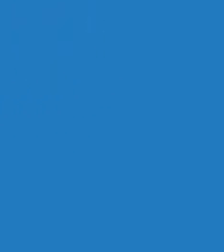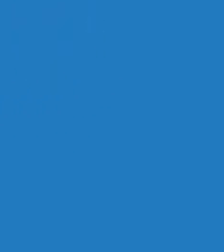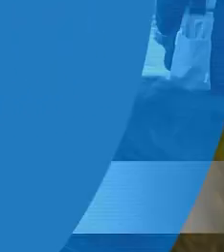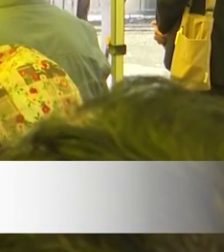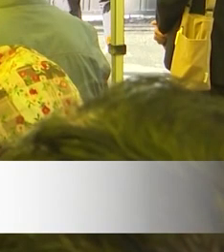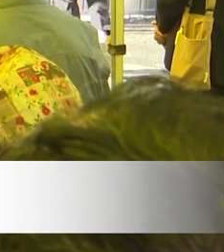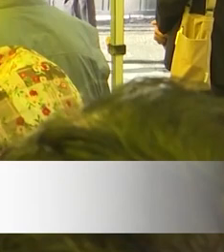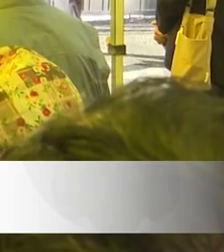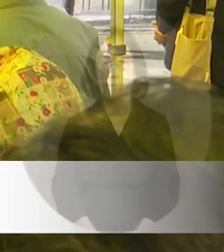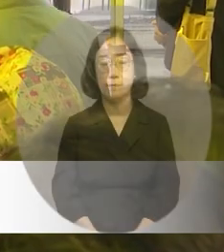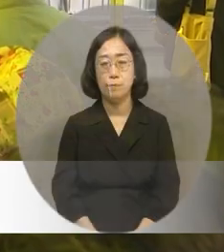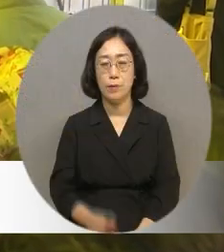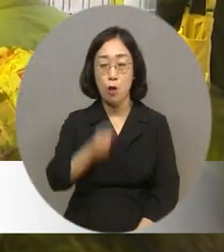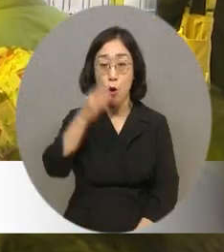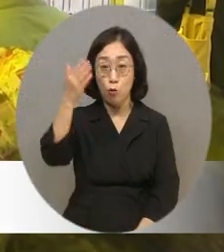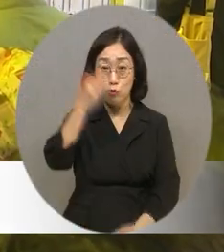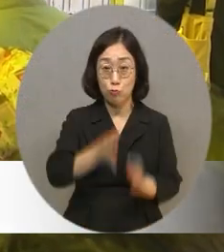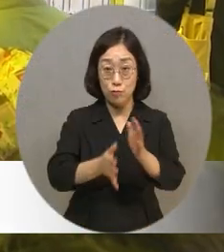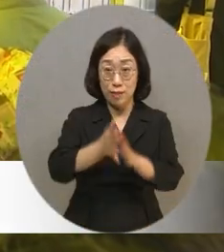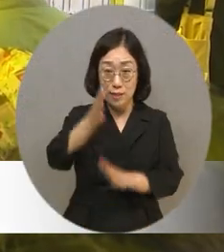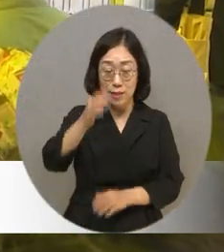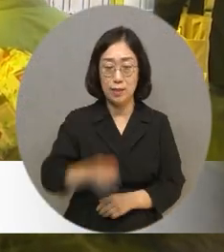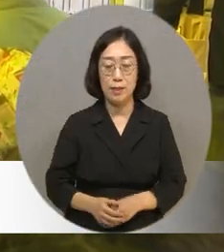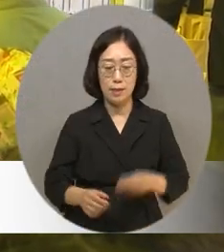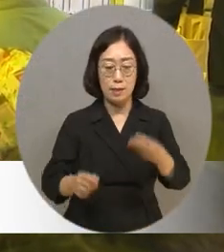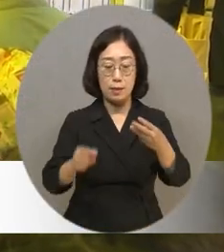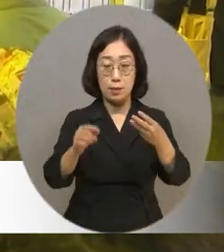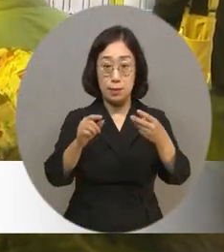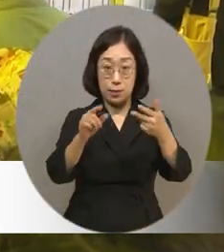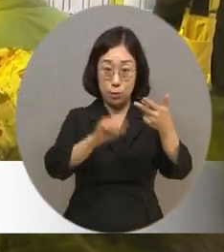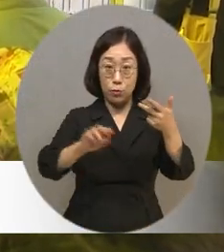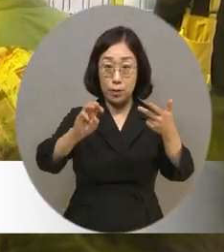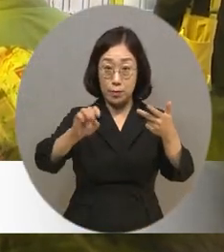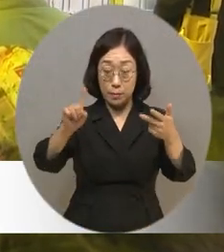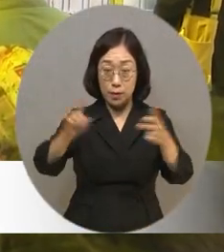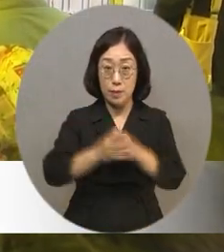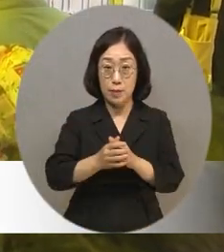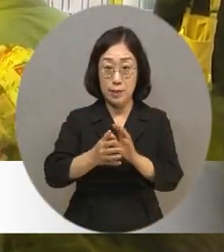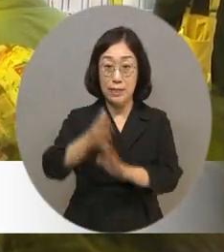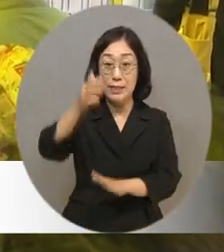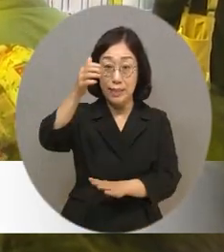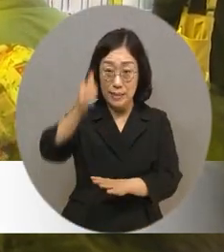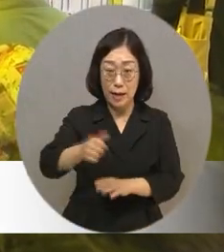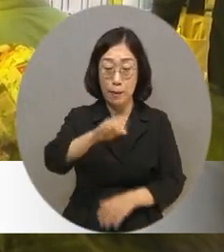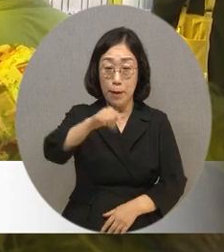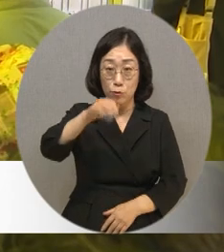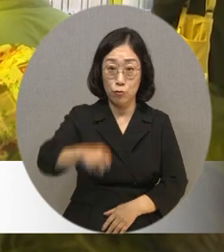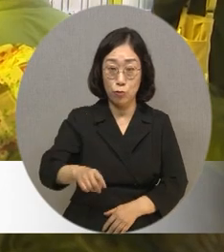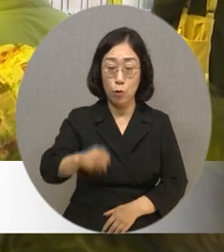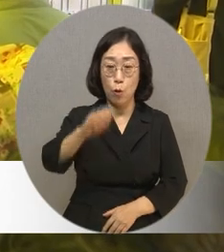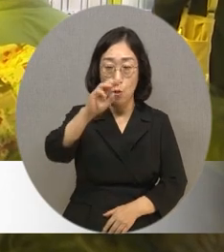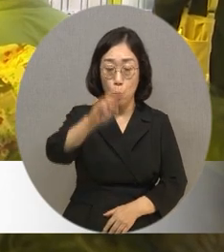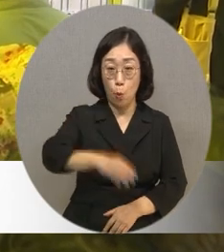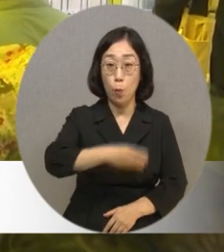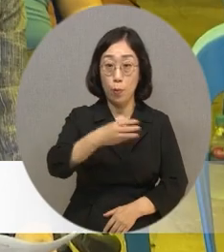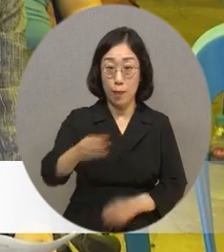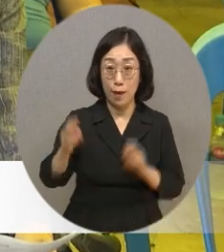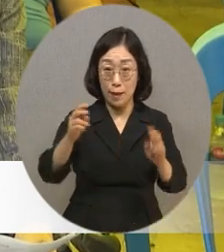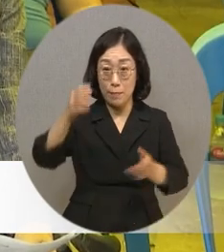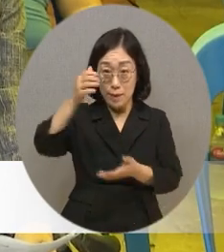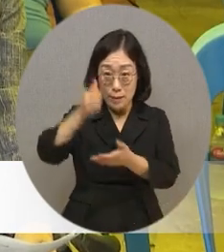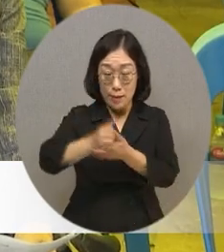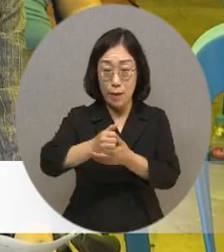정운선입니다 여수시는 지난 31일 정기명 여수시장 박수성 롯데 케미칼 여수공장